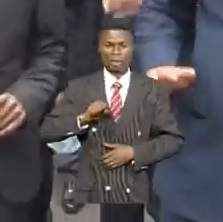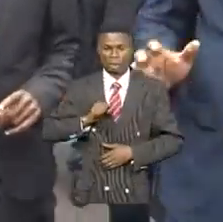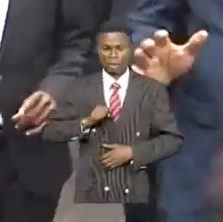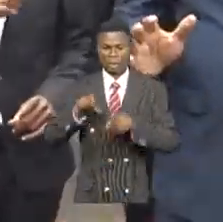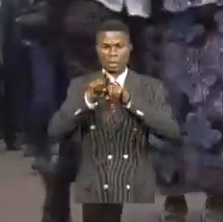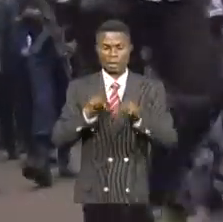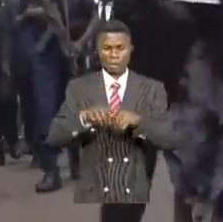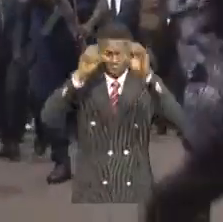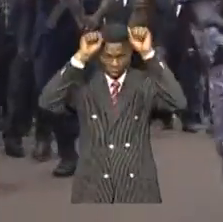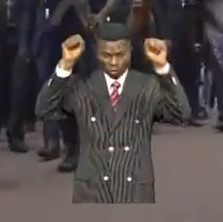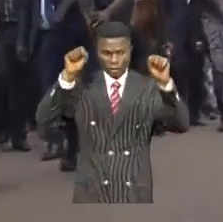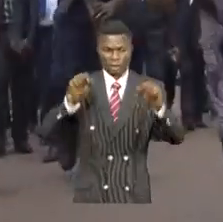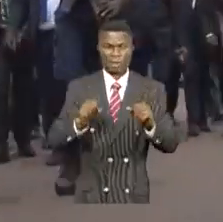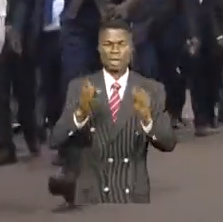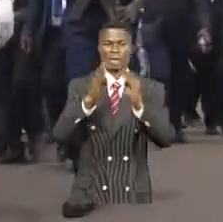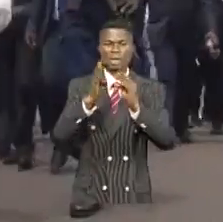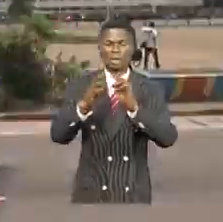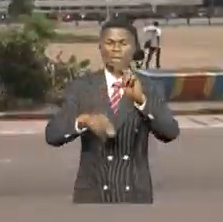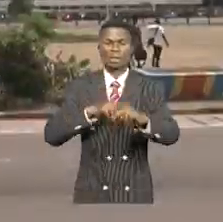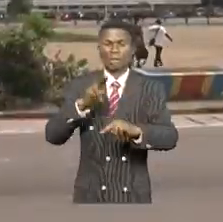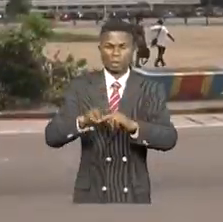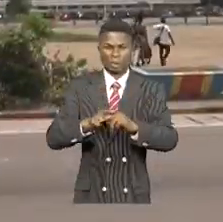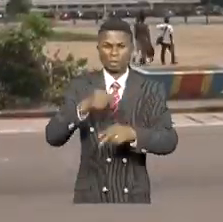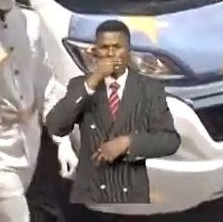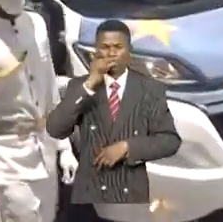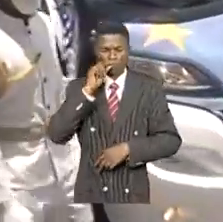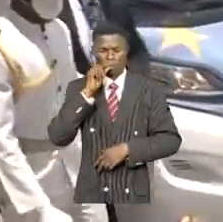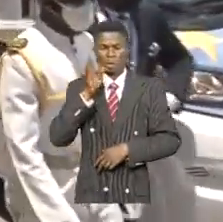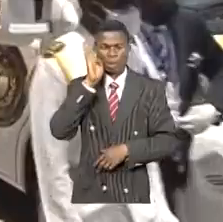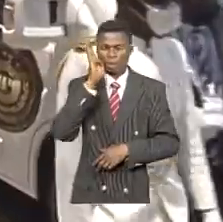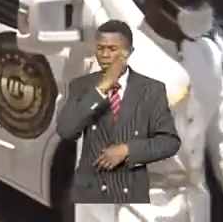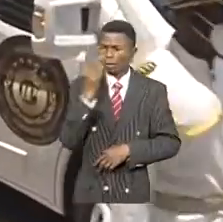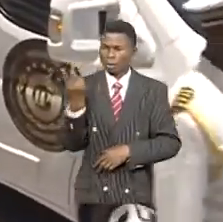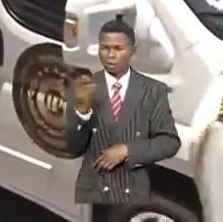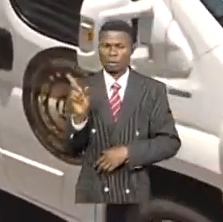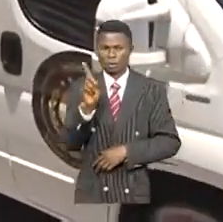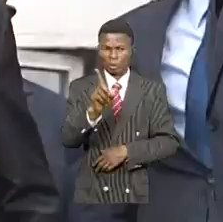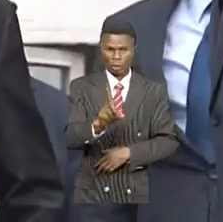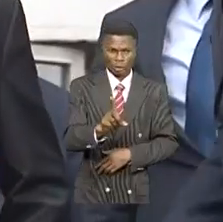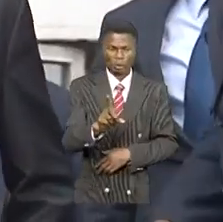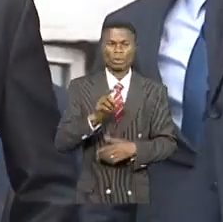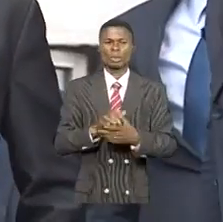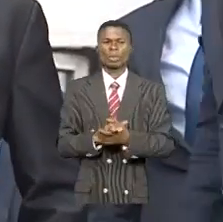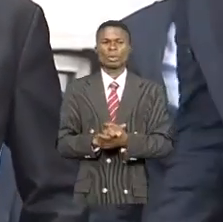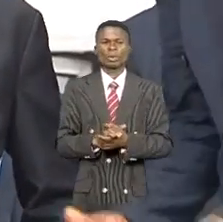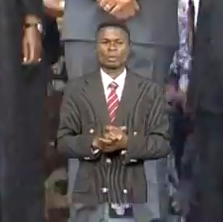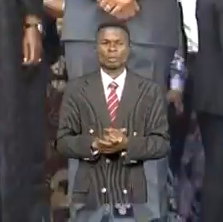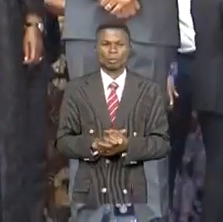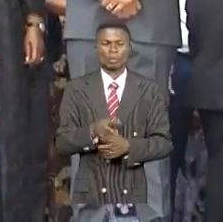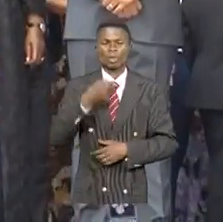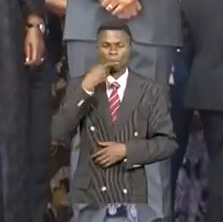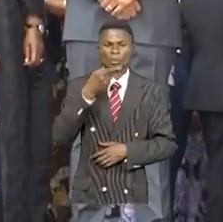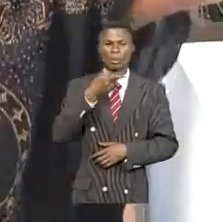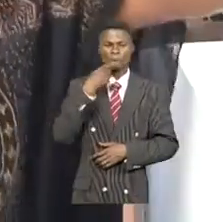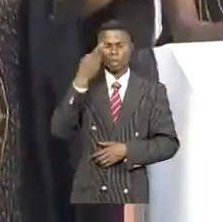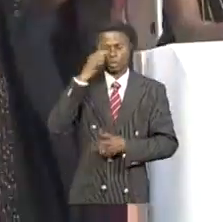Lembi Liboula, le cortège a pris la direction de l'hémicycle du Palais du Peuple où ses collègues députés, amis et connaissances